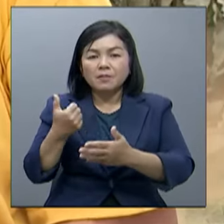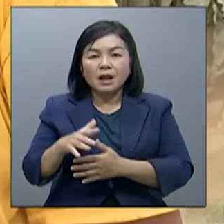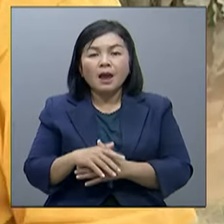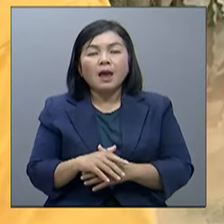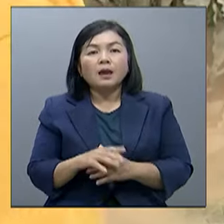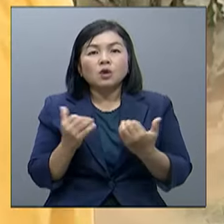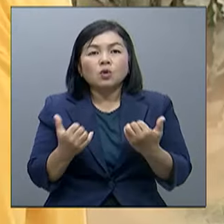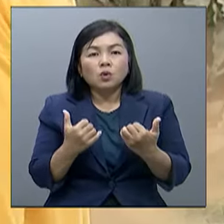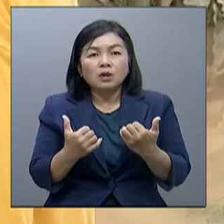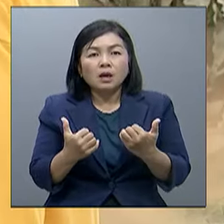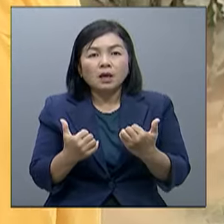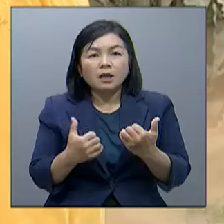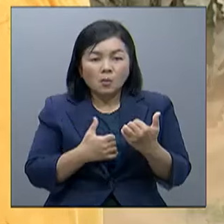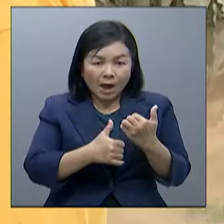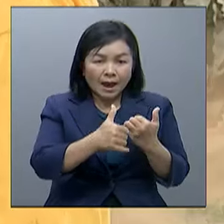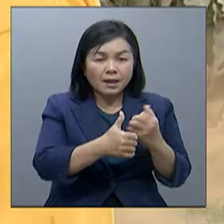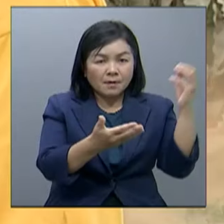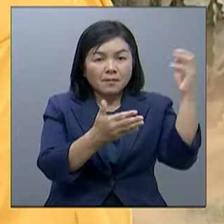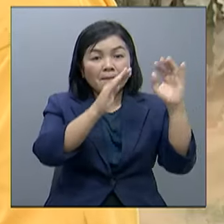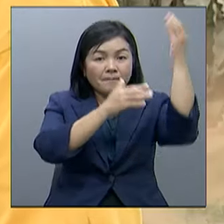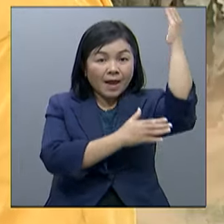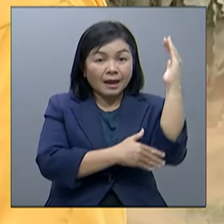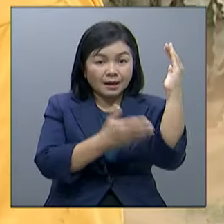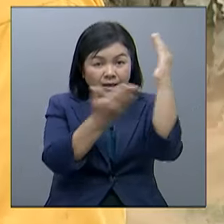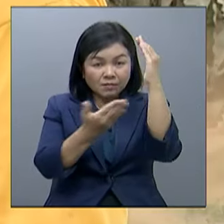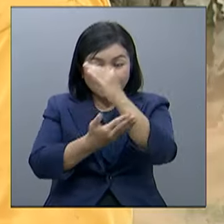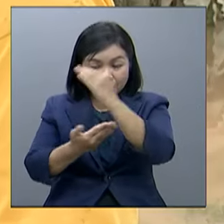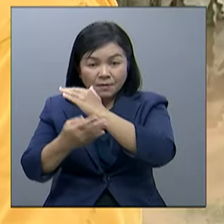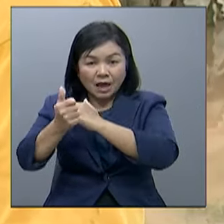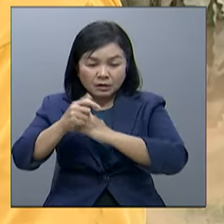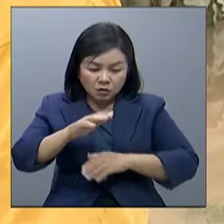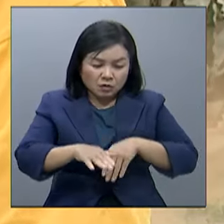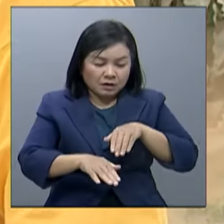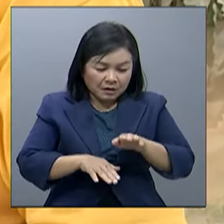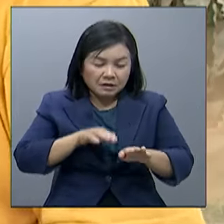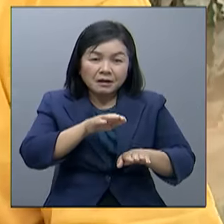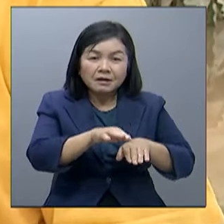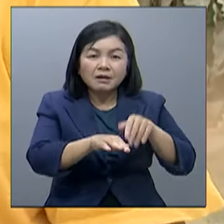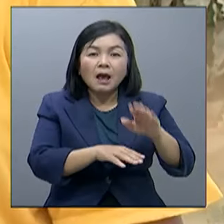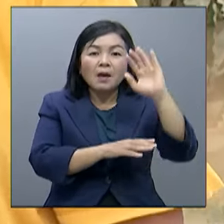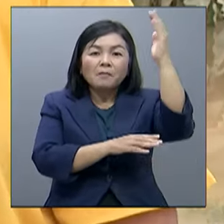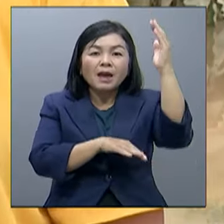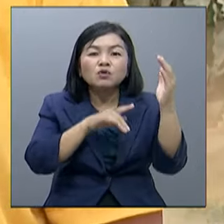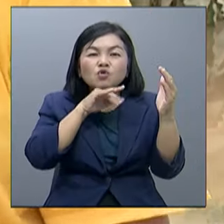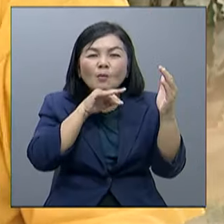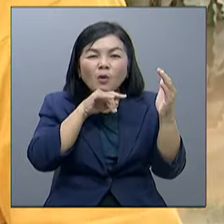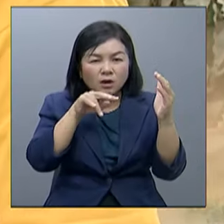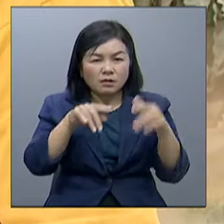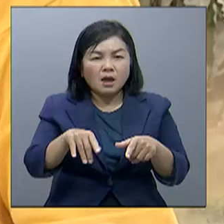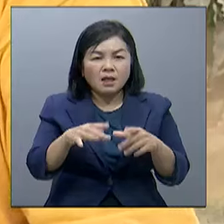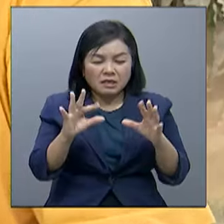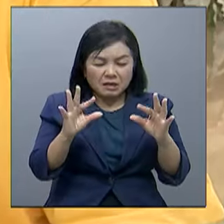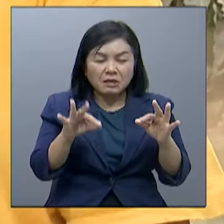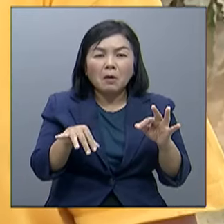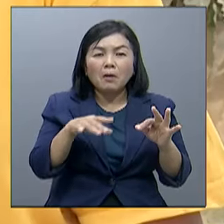ตอนนี้เข้าไปเก็บได้มถ้ารีบเก็บตอนเได้แต่เราต้องลุยน้ำเข้าไปเนาะแล้วใบมันก็จะเลอะมากเพราะมันจะเป็น